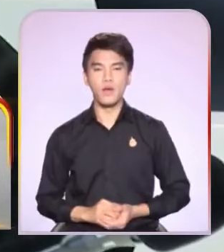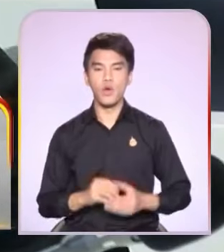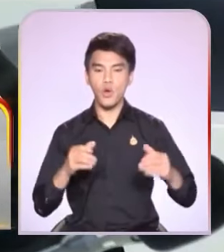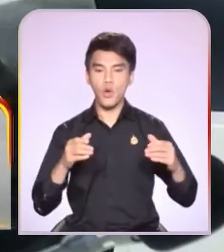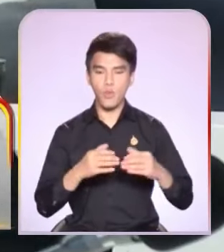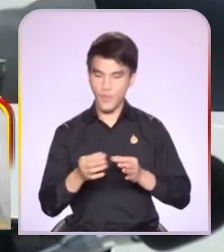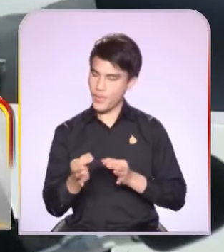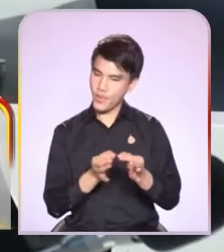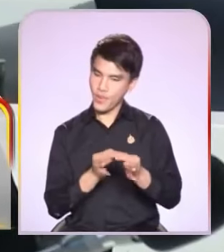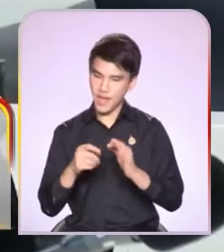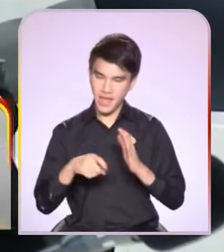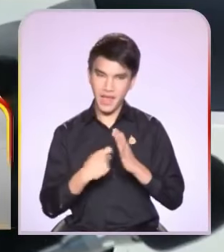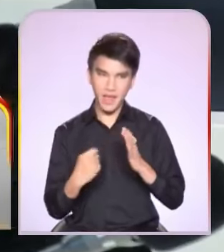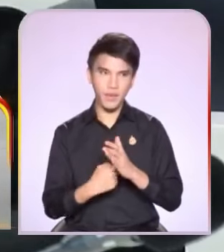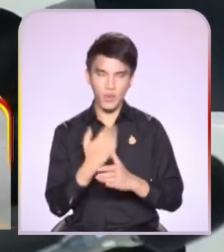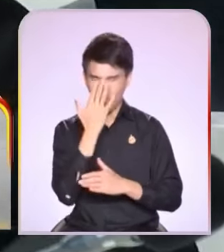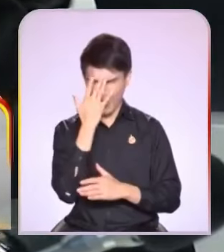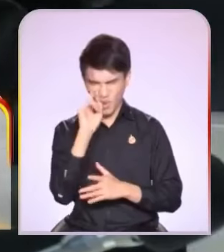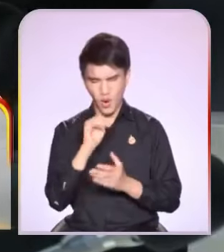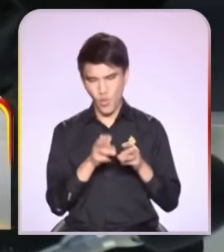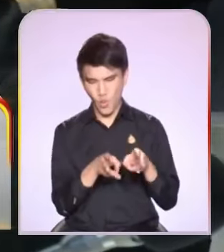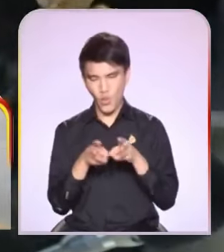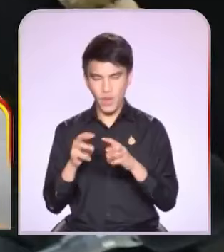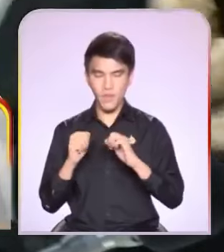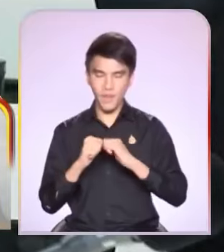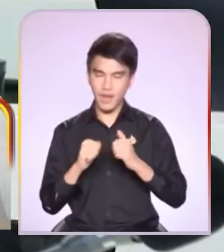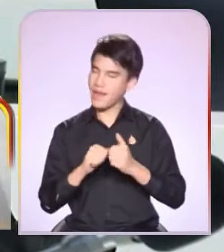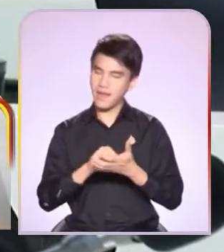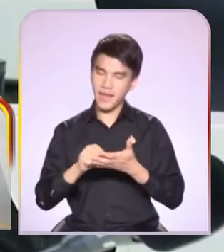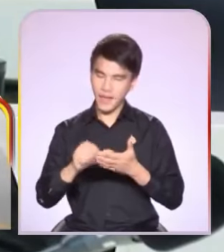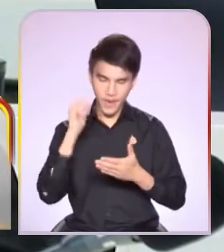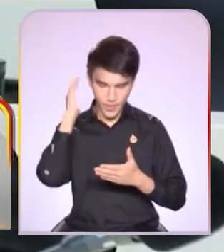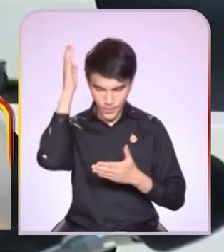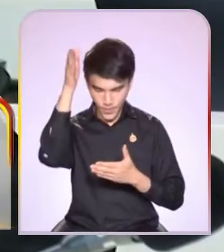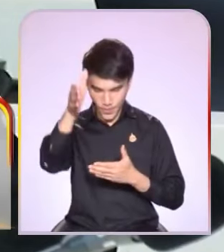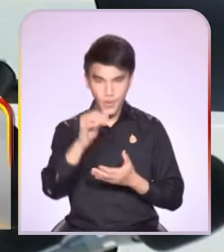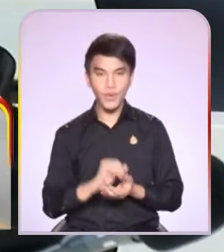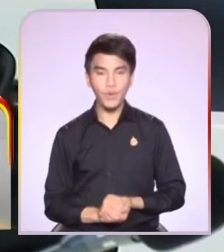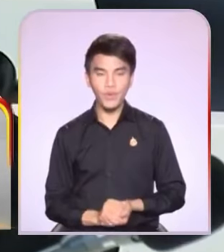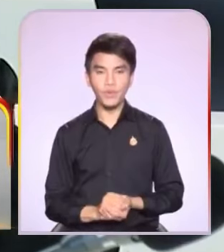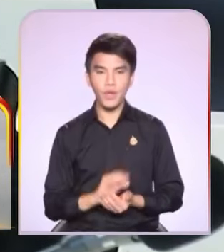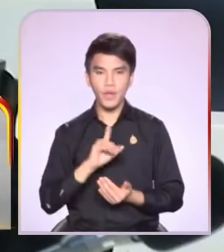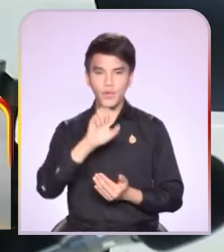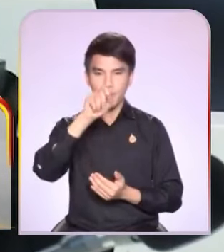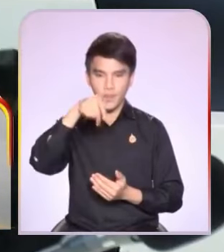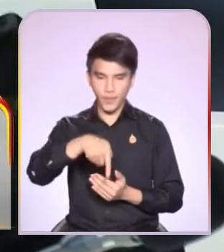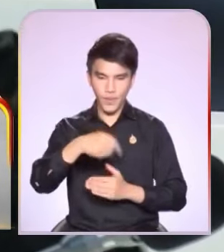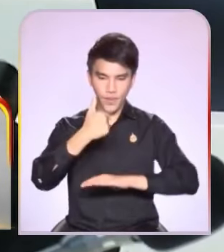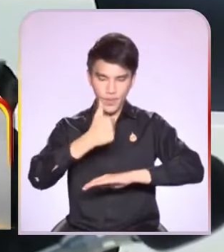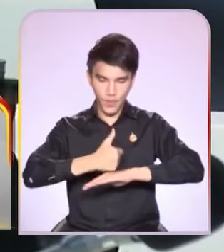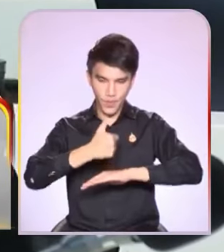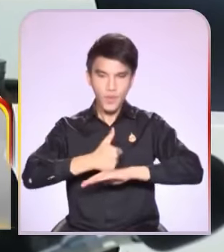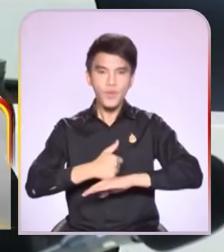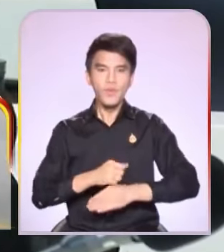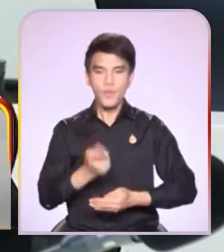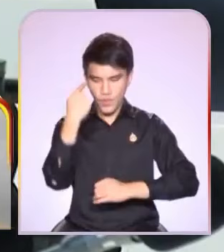ณะมาชี้แจงถึงสาเหตุที่มันเกิดขึ้นแล้วก็แนวทางในการแก้ปัญหาในอนาคตด้วยซึ่งทางด้านของนายชีพน้อมเสียนท่านเป็นผู้อำนวยการ